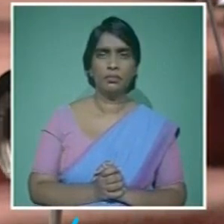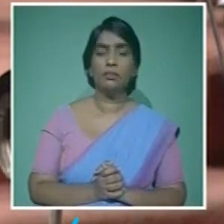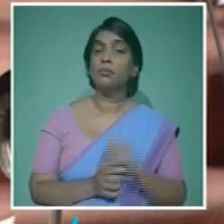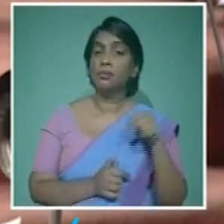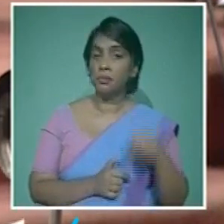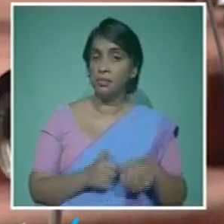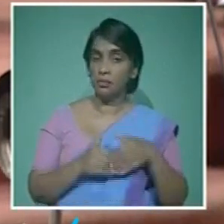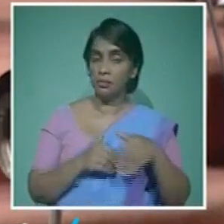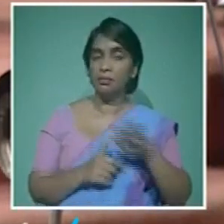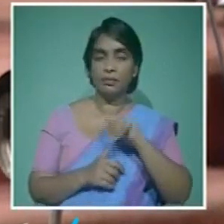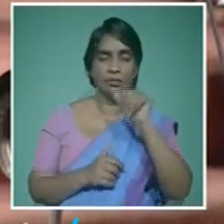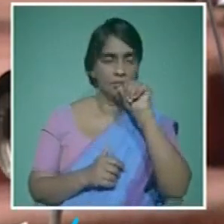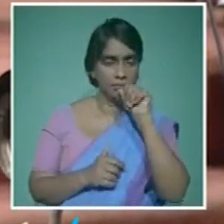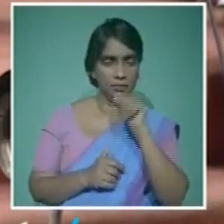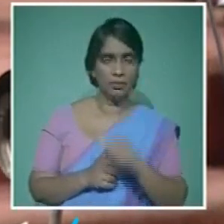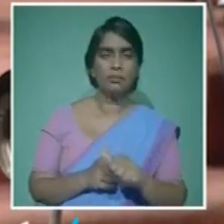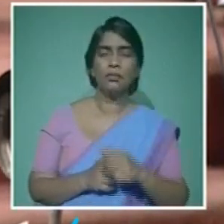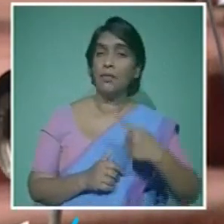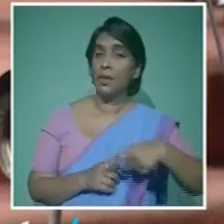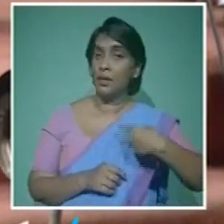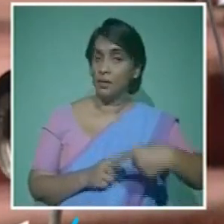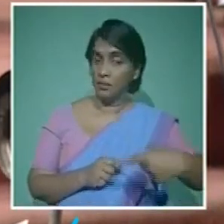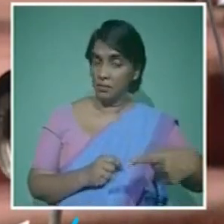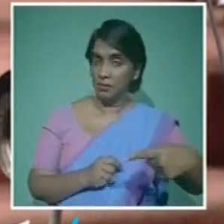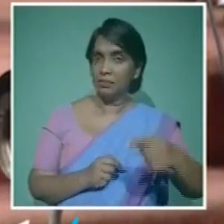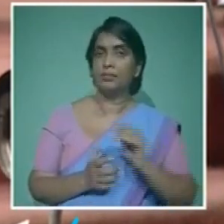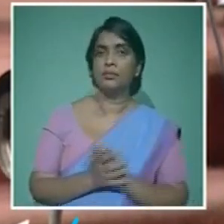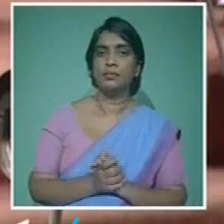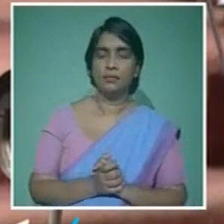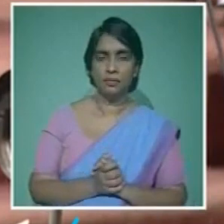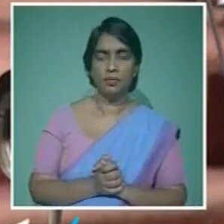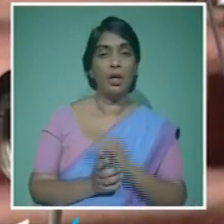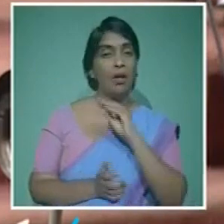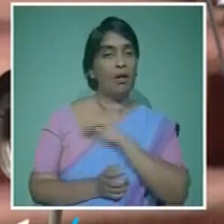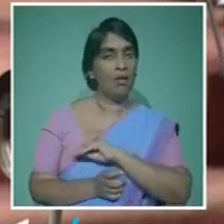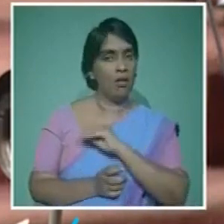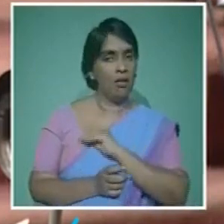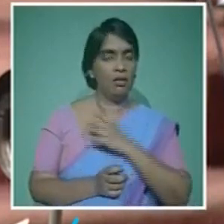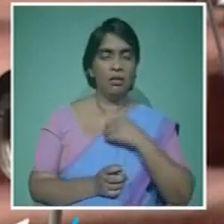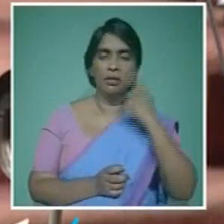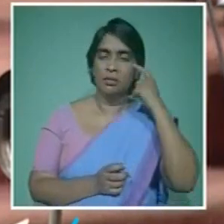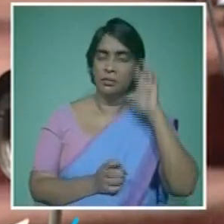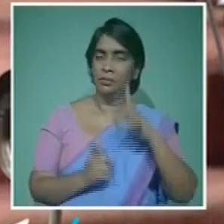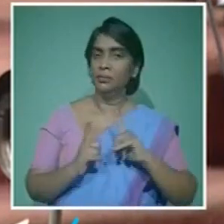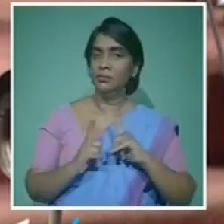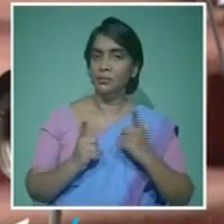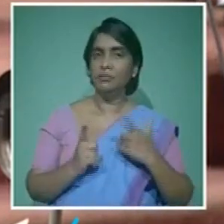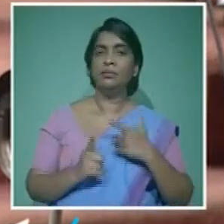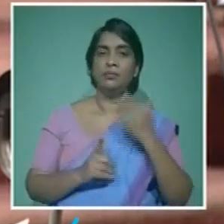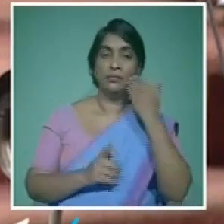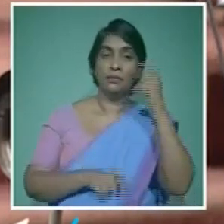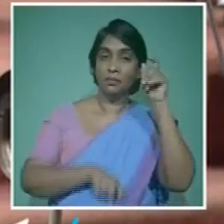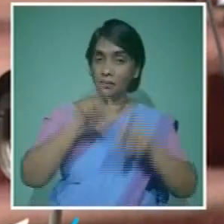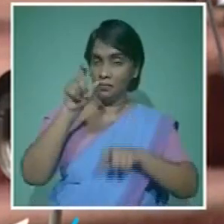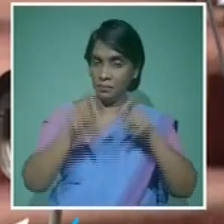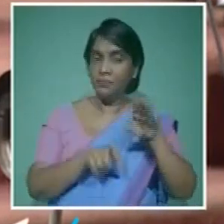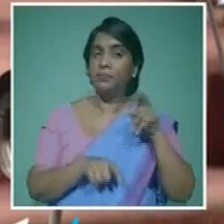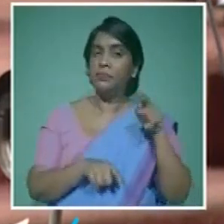இந்த நாளாந்த வருமானத்தை எதிர்பார்த்து வாழுகின்ற மக்கள், அந்த